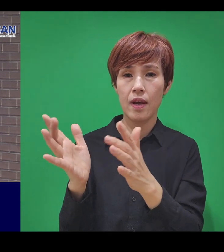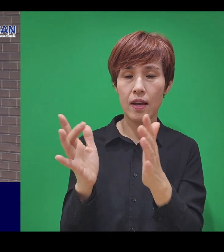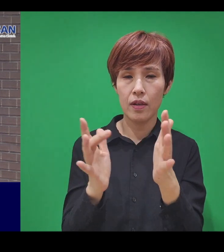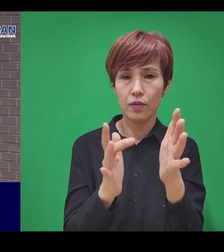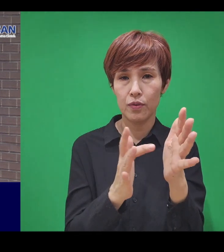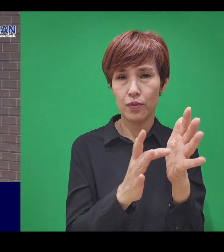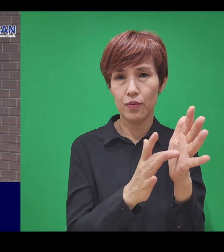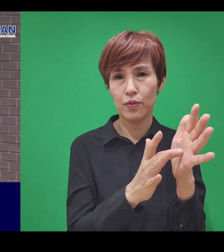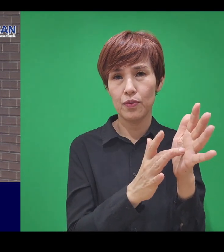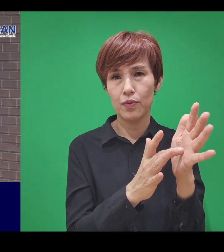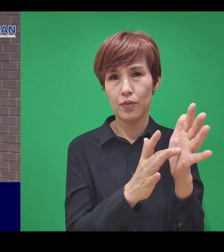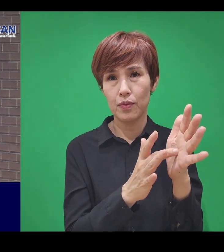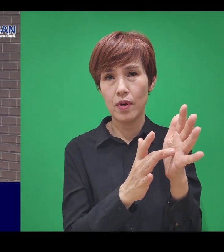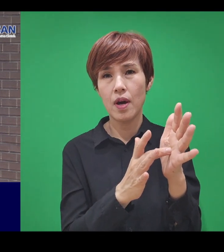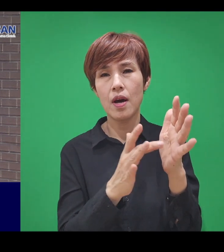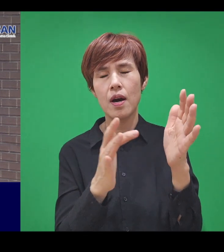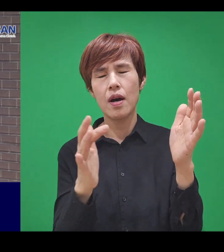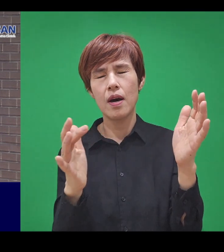예수